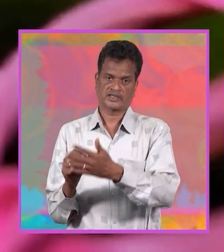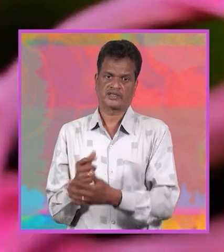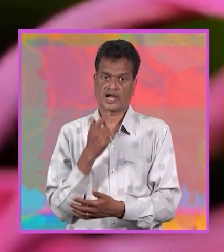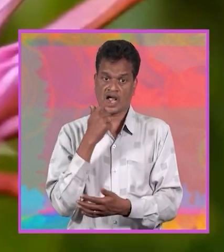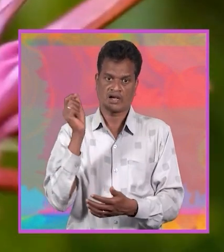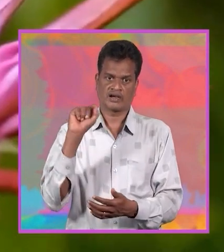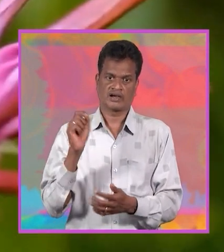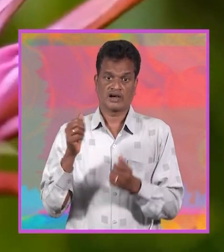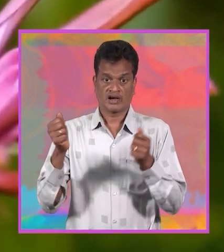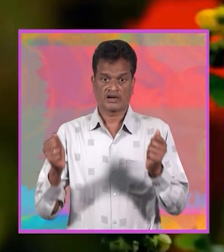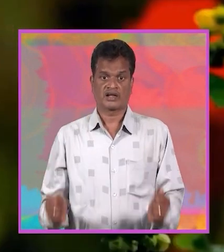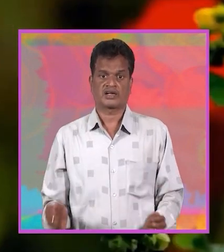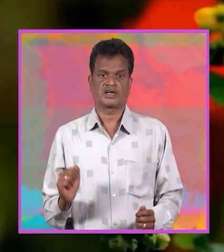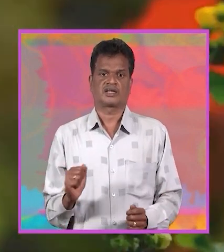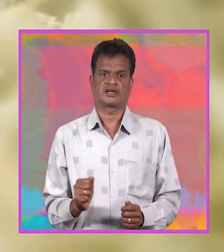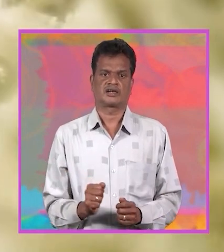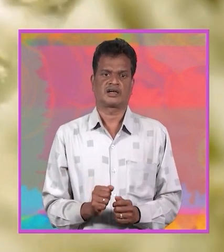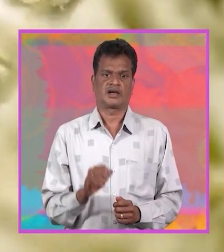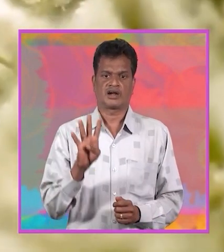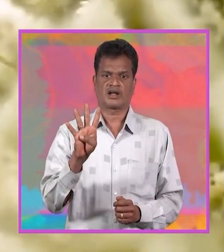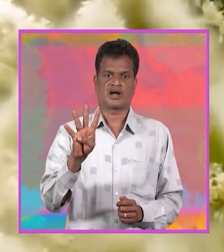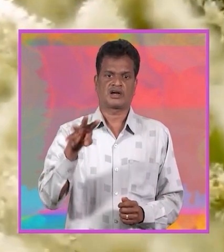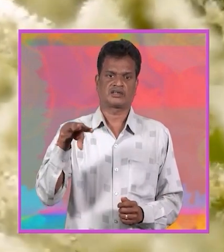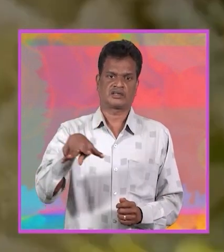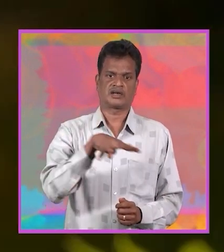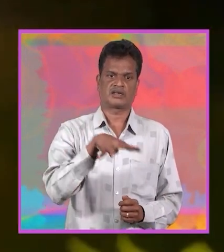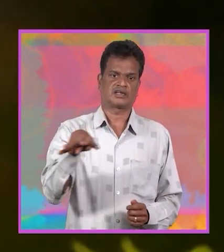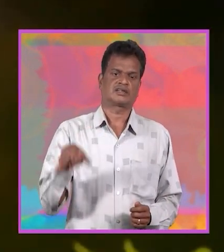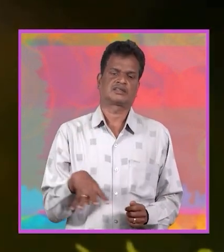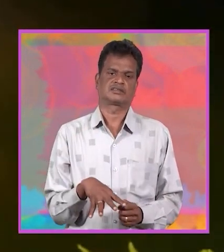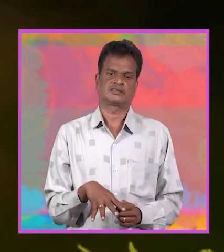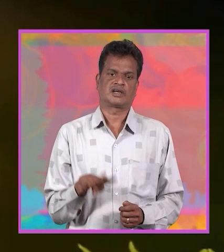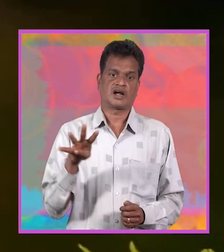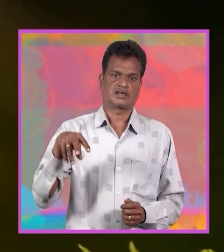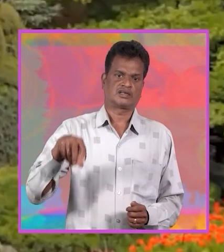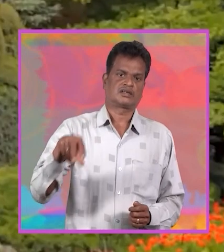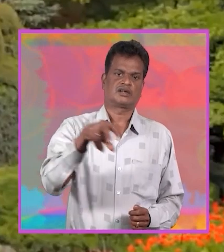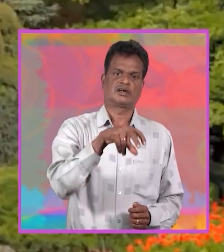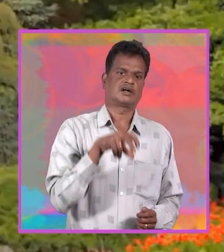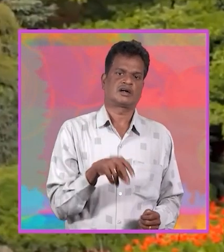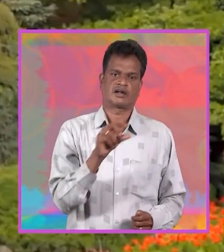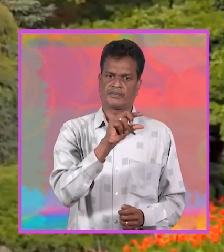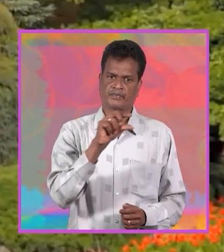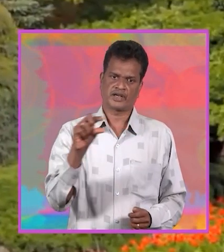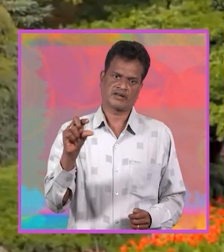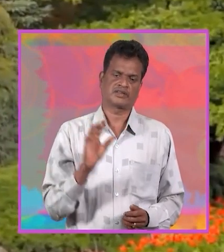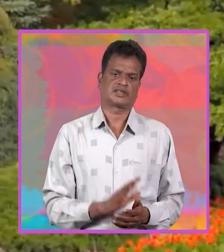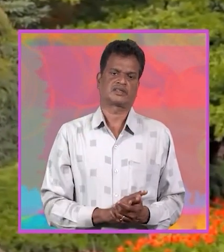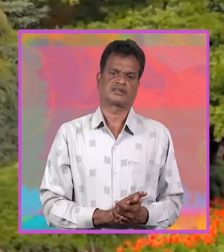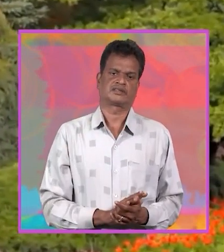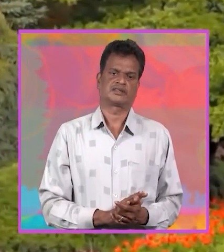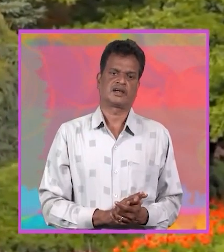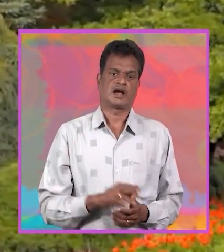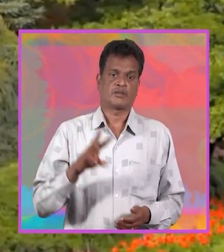ஏன் அந்த நாற்காலின்னு பேர் வச்சாங்கன்னா நான்கு கால்கள் இருக்கிறது. அந்த நான்கு கால்கள் இருப்பதால் தான் அதுக்கு நாற்காலி என்று பெயர் வைத்தார்கள்.